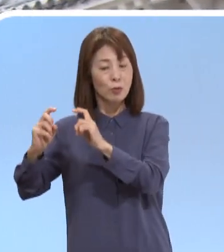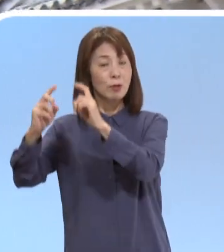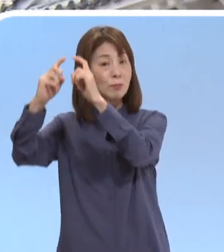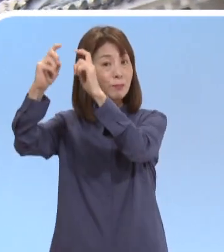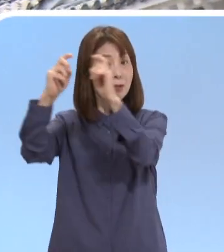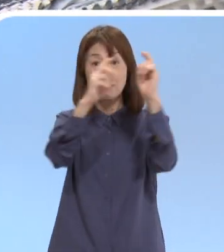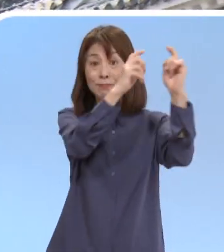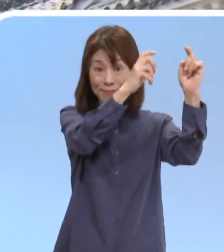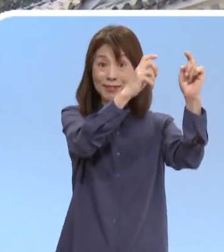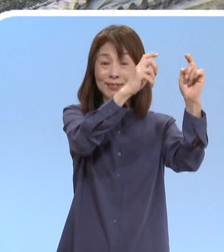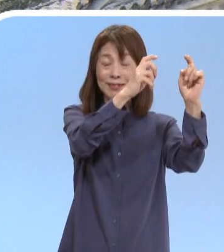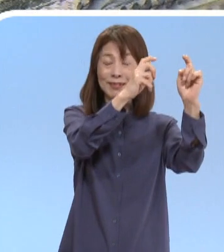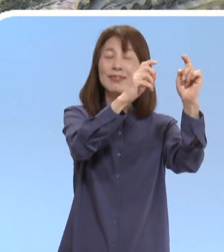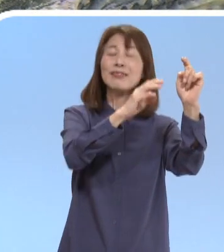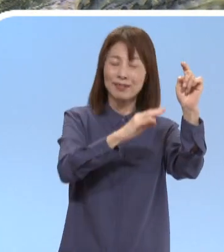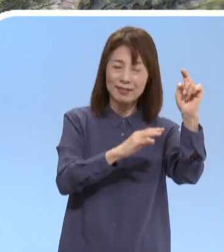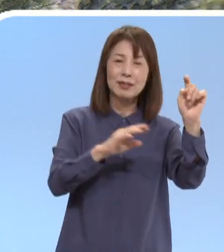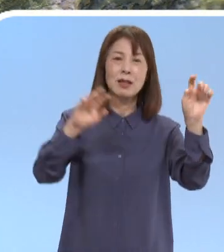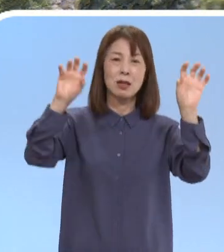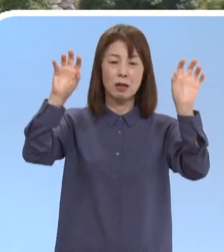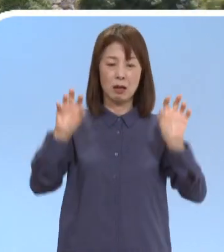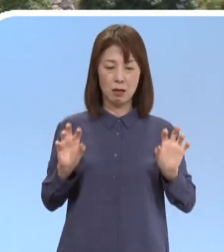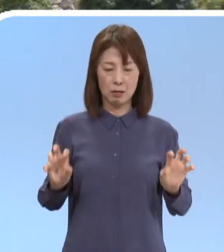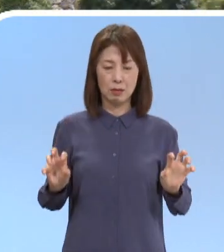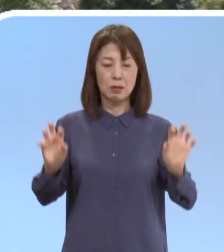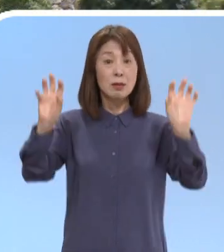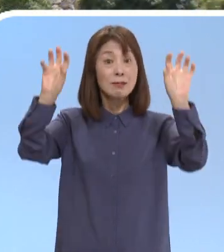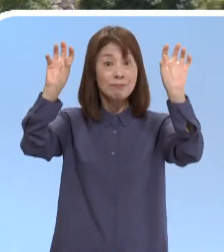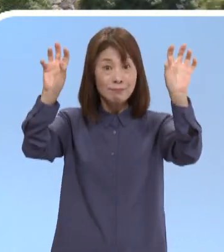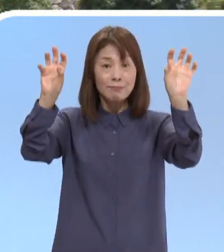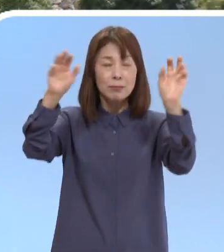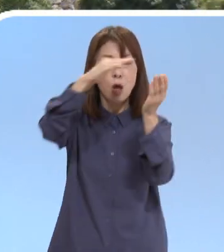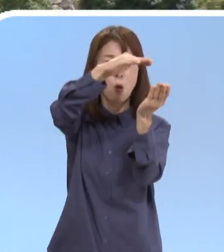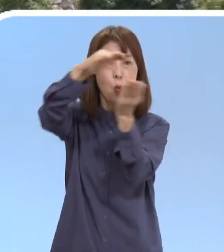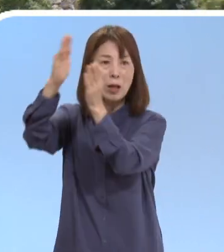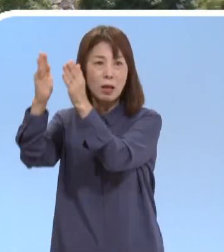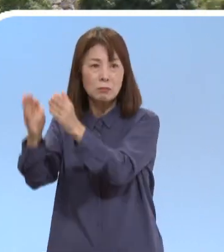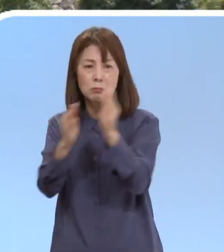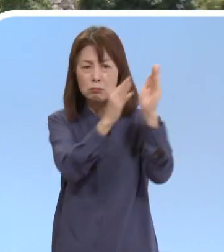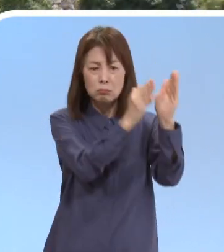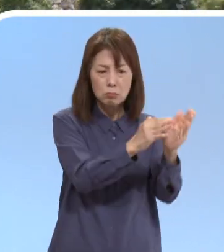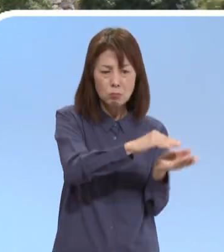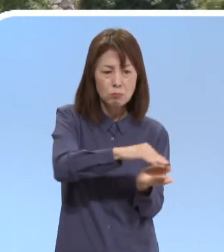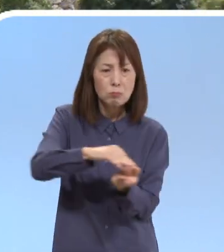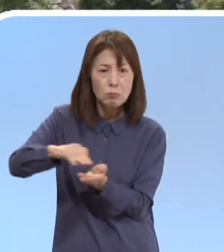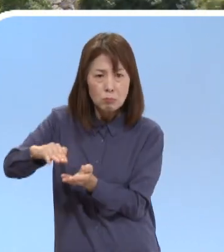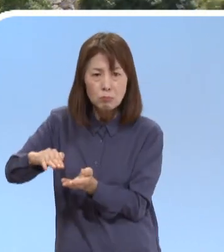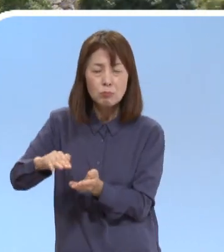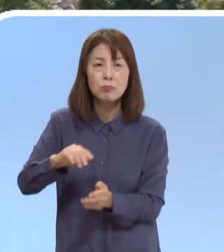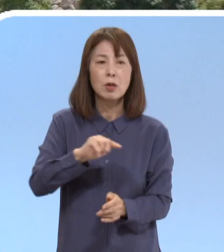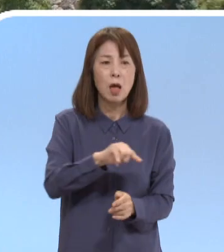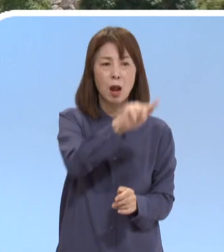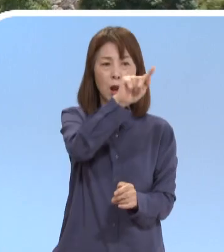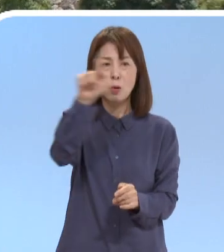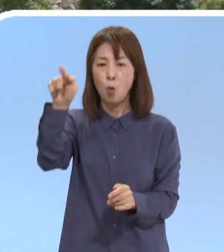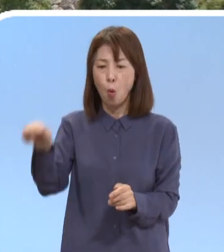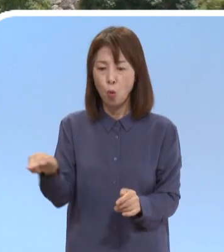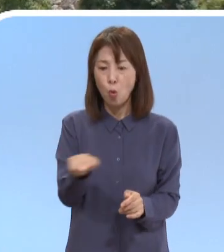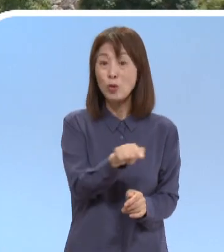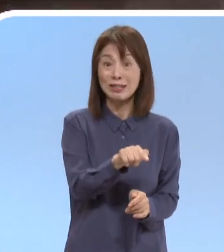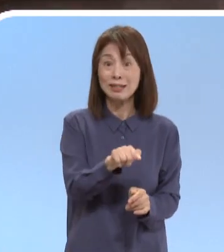見えませんけど東小天守、4つの小天守を渡り櫓で繋いでて、道の字型になってるんですけ